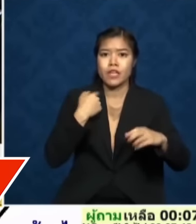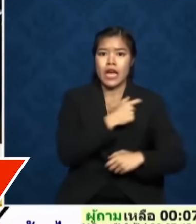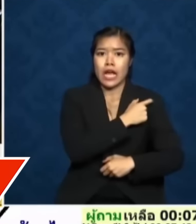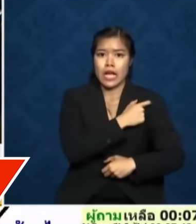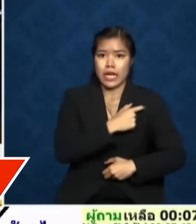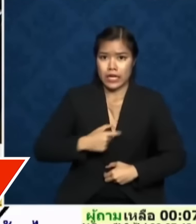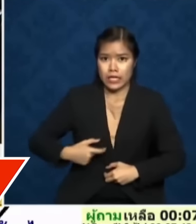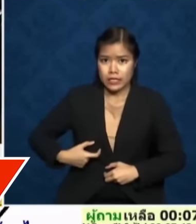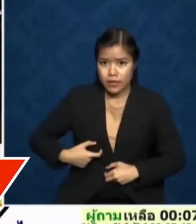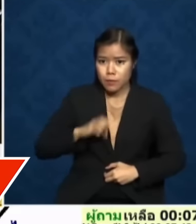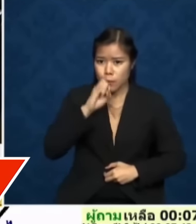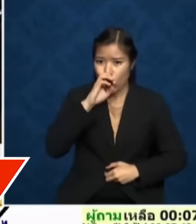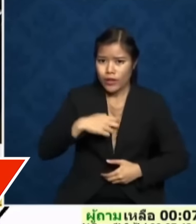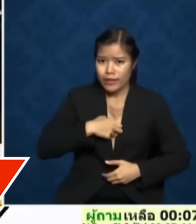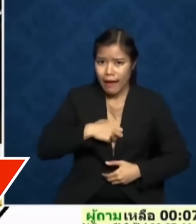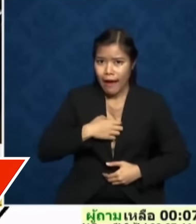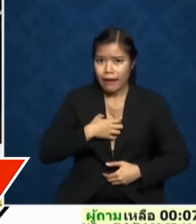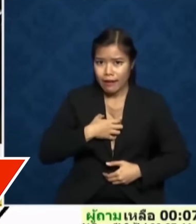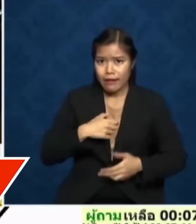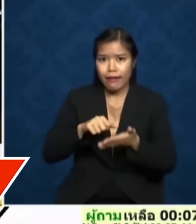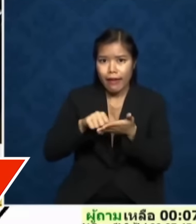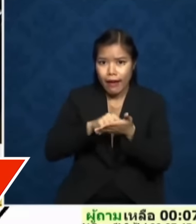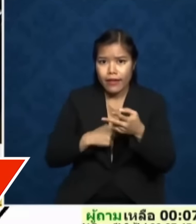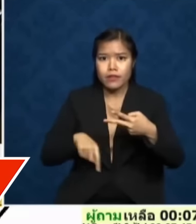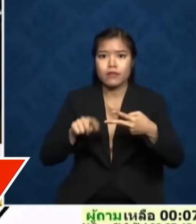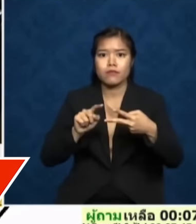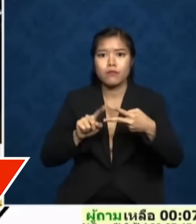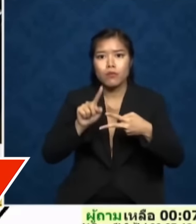แก้ไขปรับปรุงหมวด2